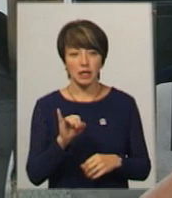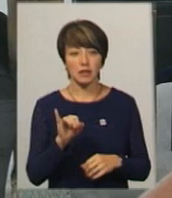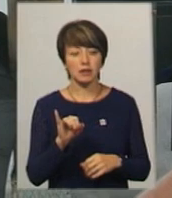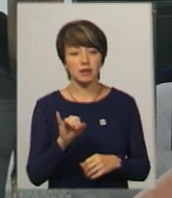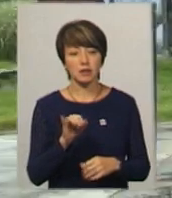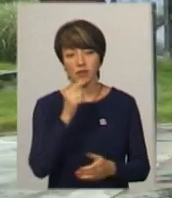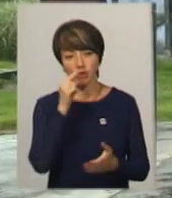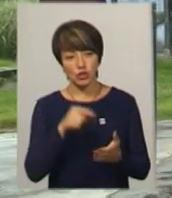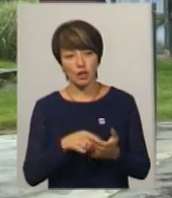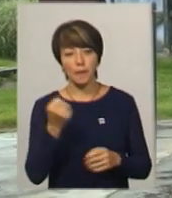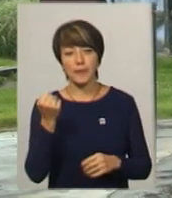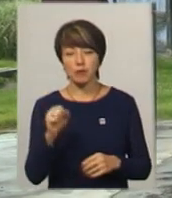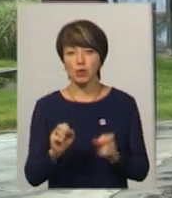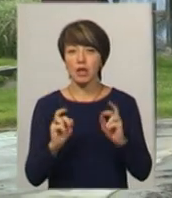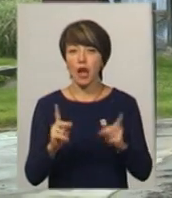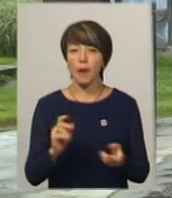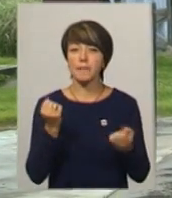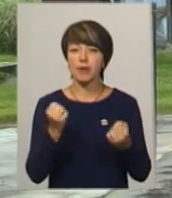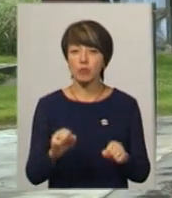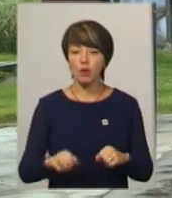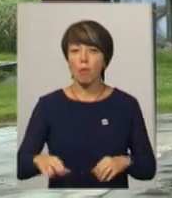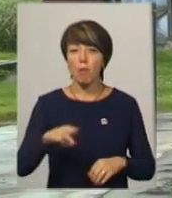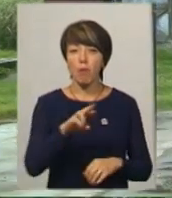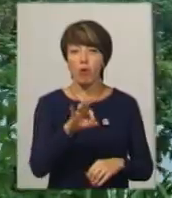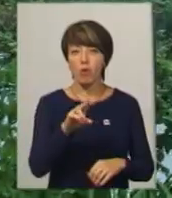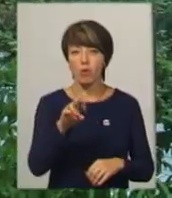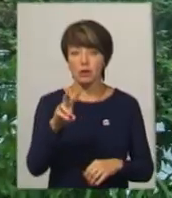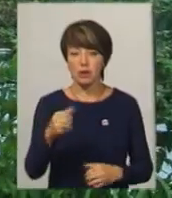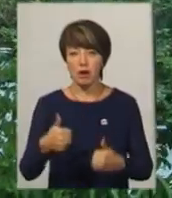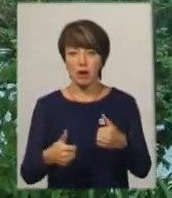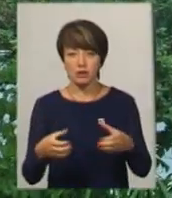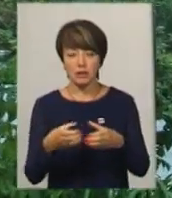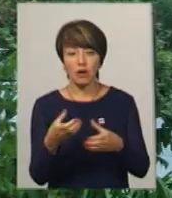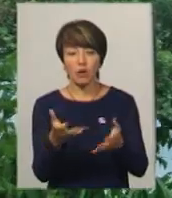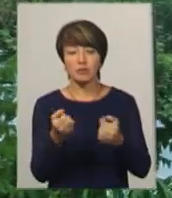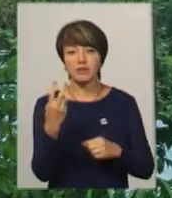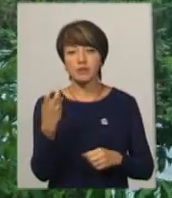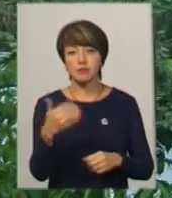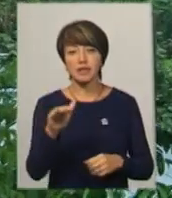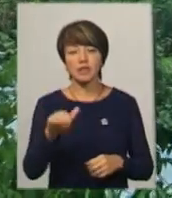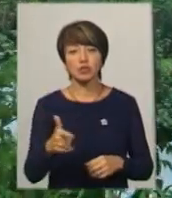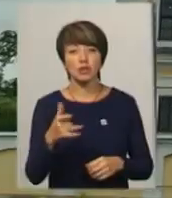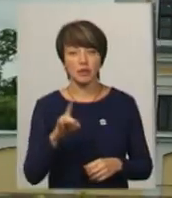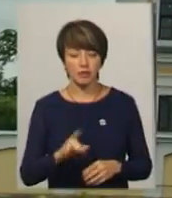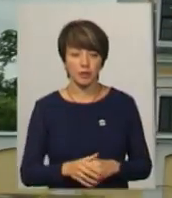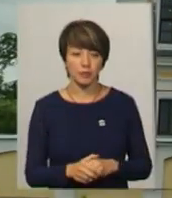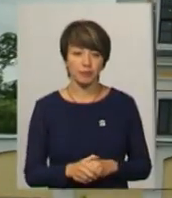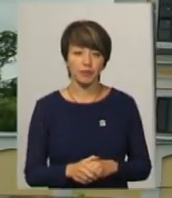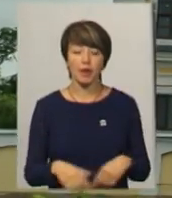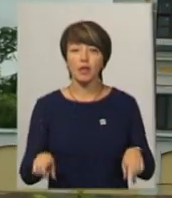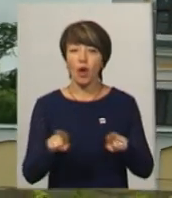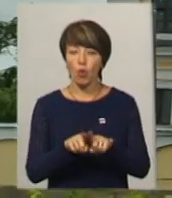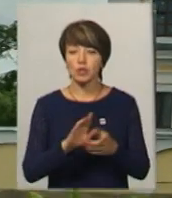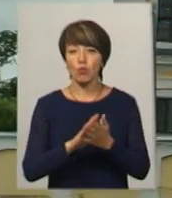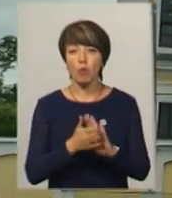в переможці. Як переможці Полонська ОТГ отримала грант 250 тисяч гривень з державної казни, каже Тетяна Ярославська. Також за